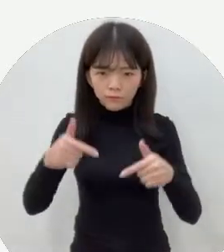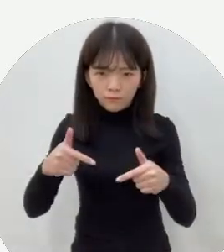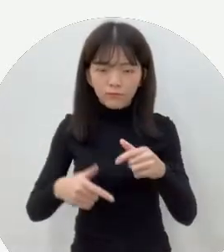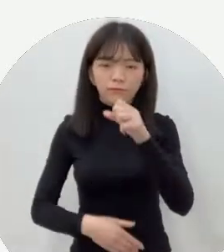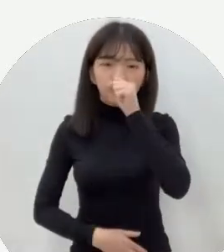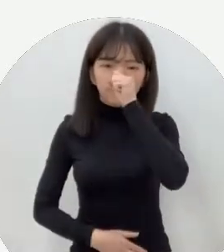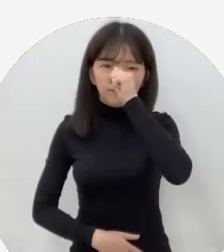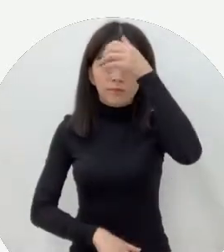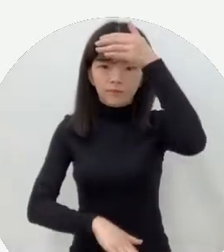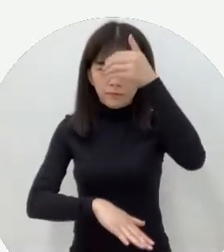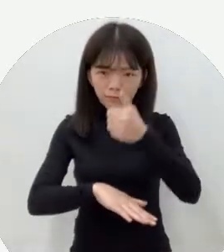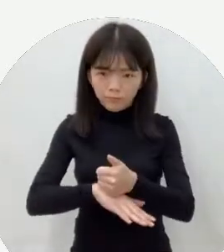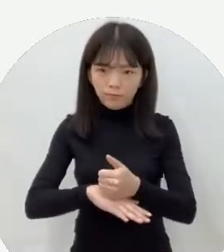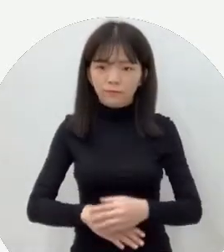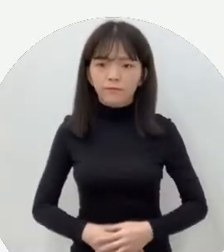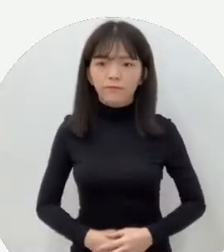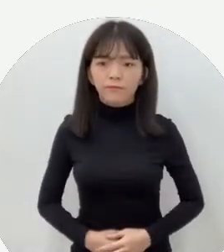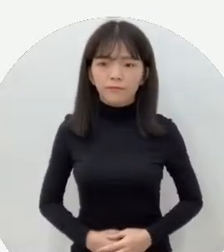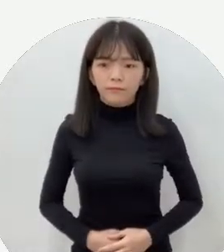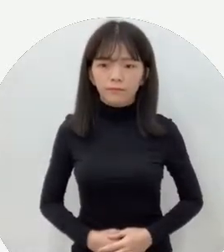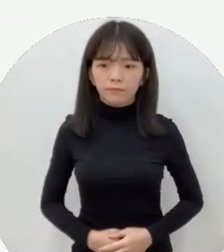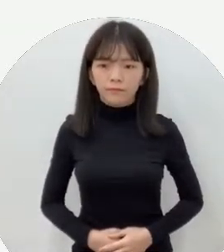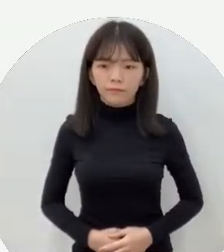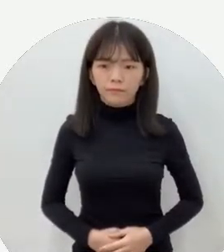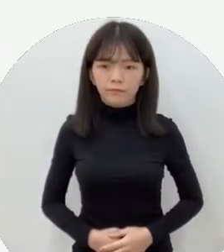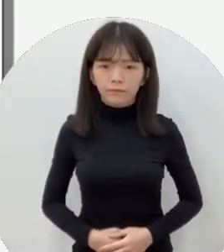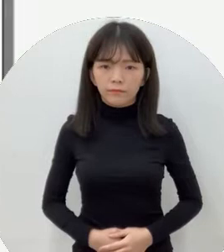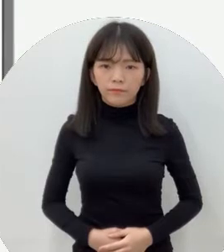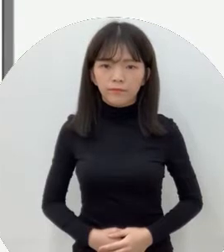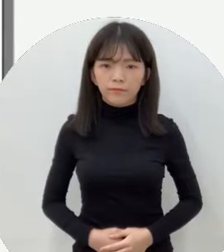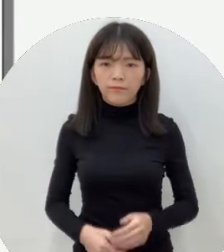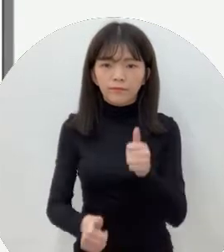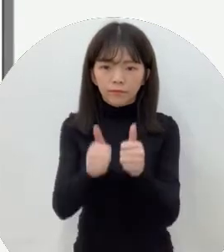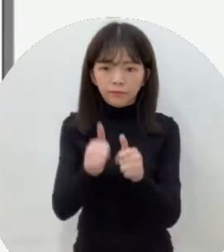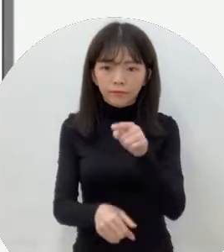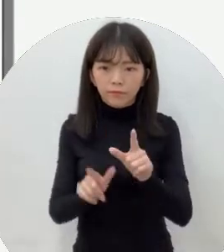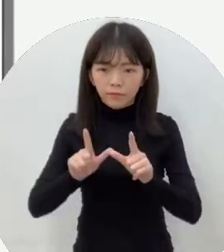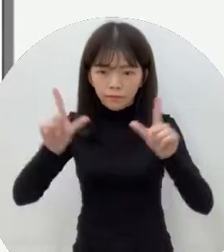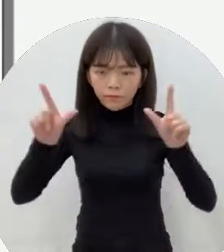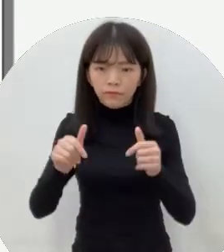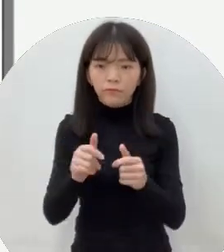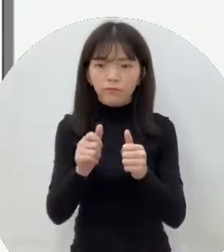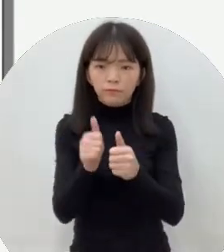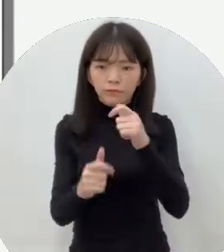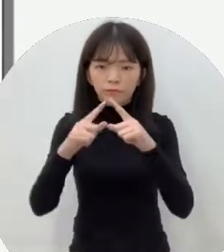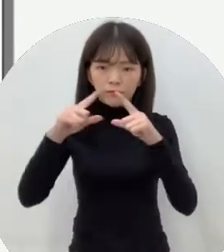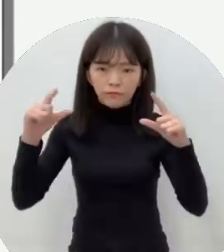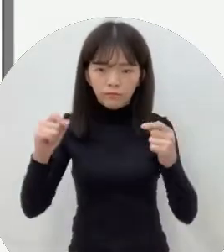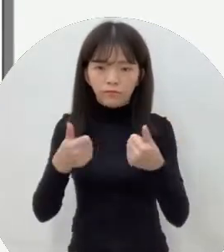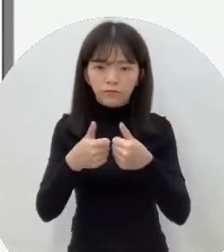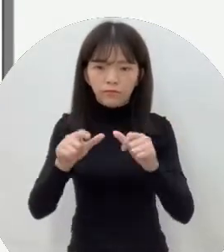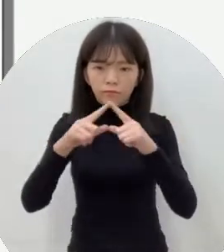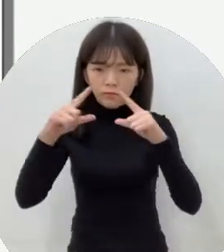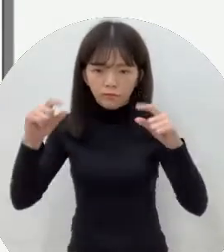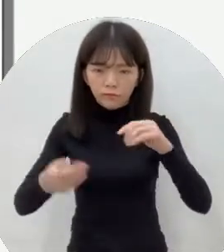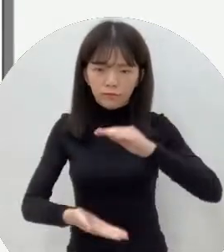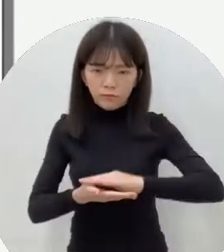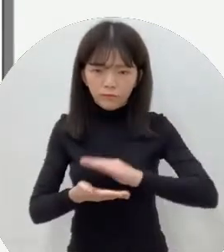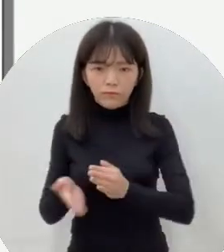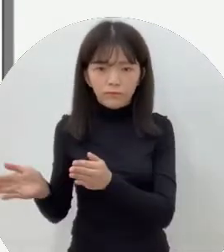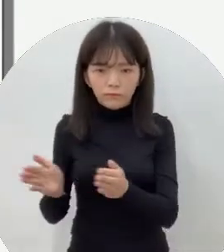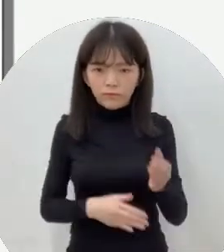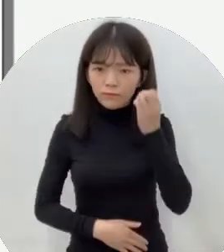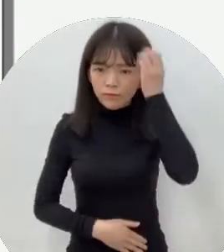줄인다면 분명 좋은 결과가 있을 겁니다. 시험 당일 수험표, 신분증, 도시락 챙기는 거